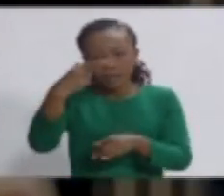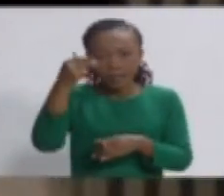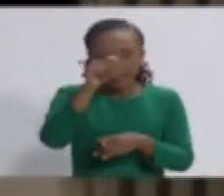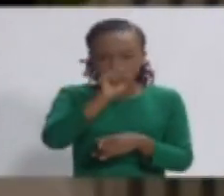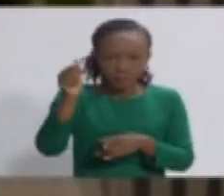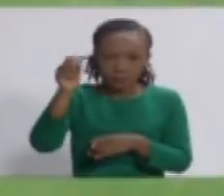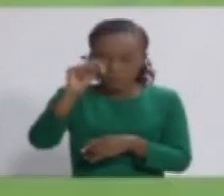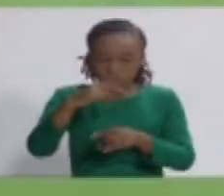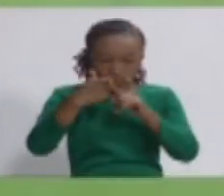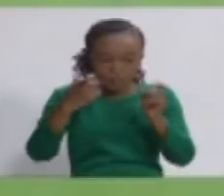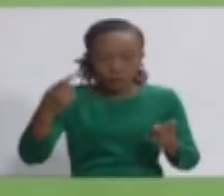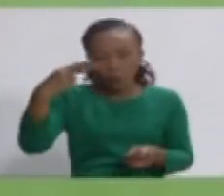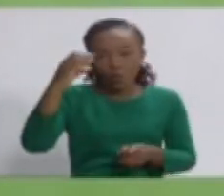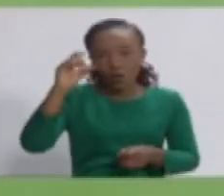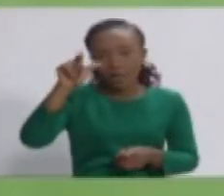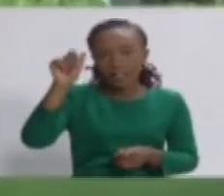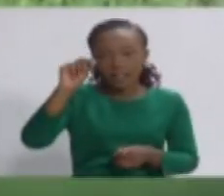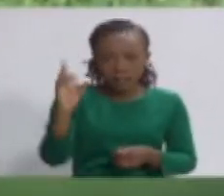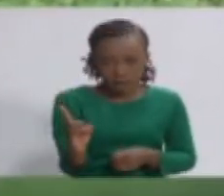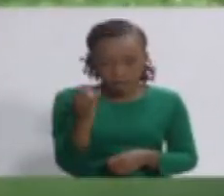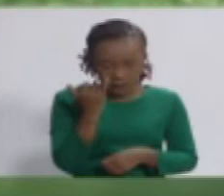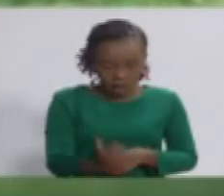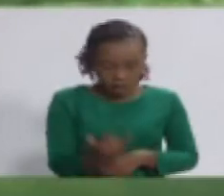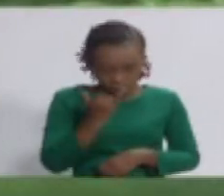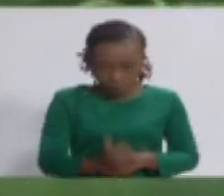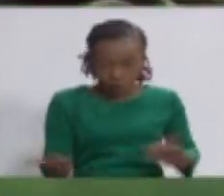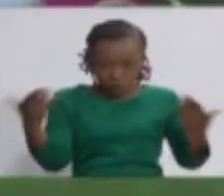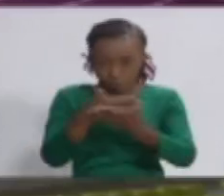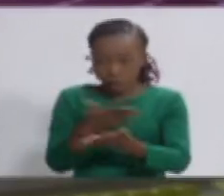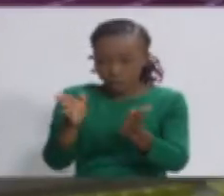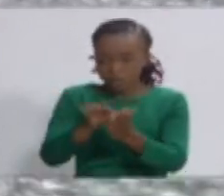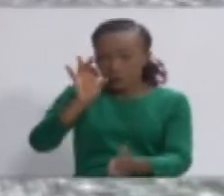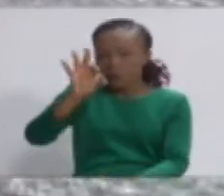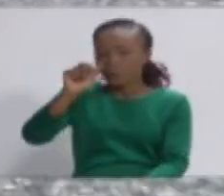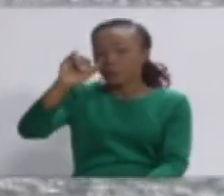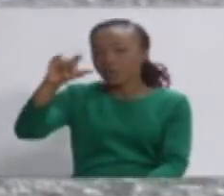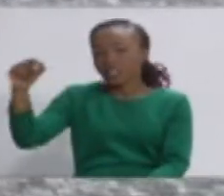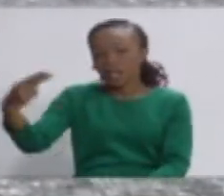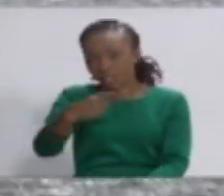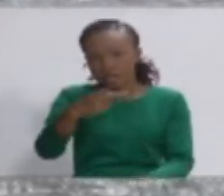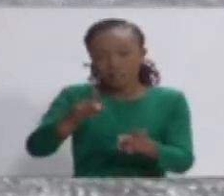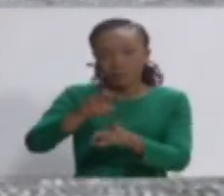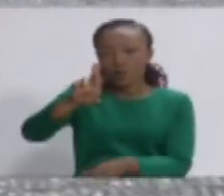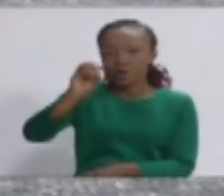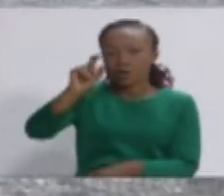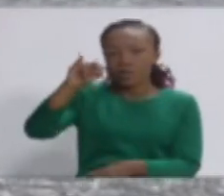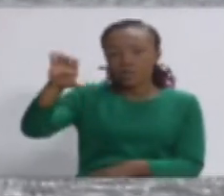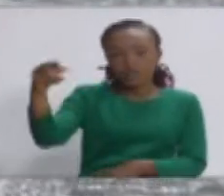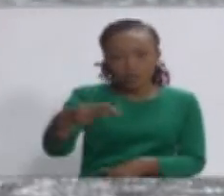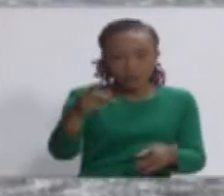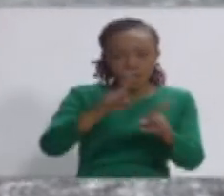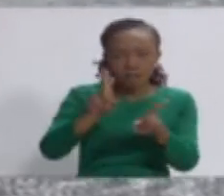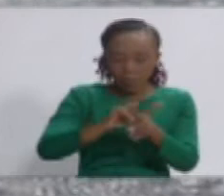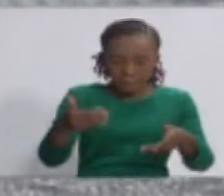wa Uholanzi. Wengine ambao watashuka zuliani usiku wa leo ni pamoja na Faith Chemngetich, Ferguson Rotich, Leonard Bett na